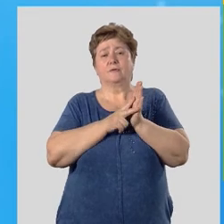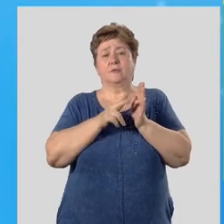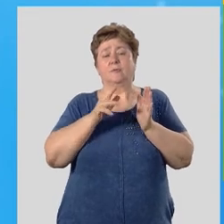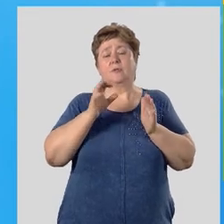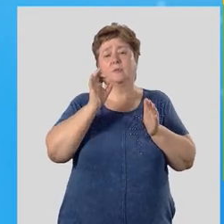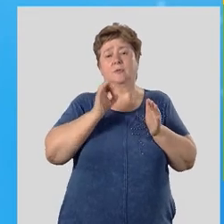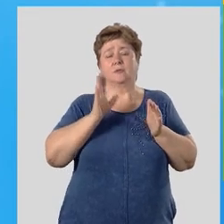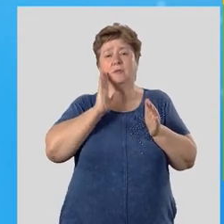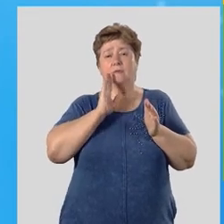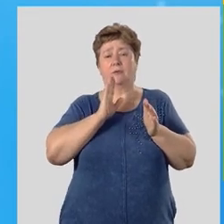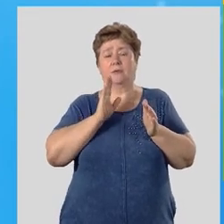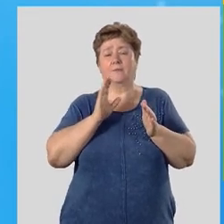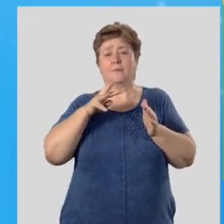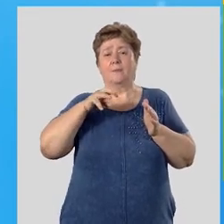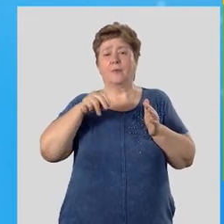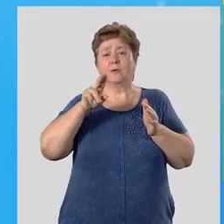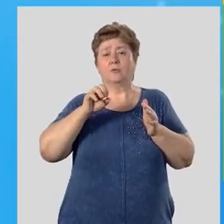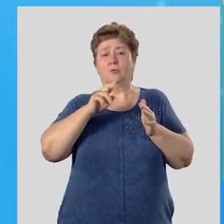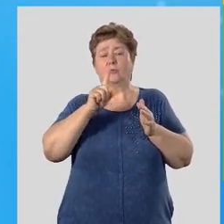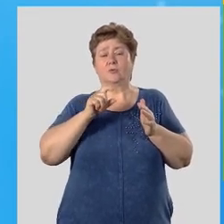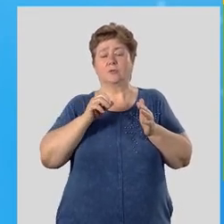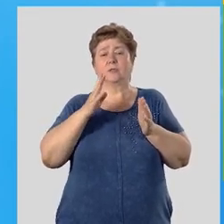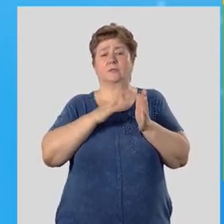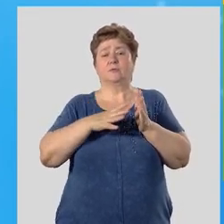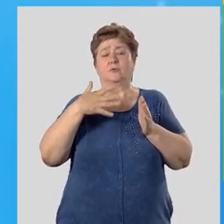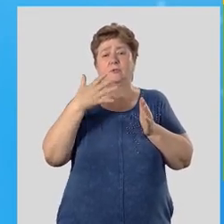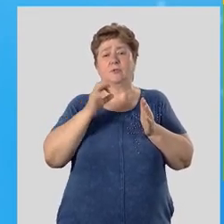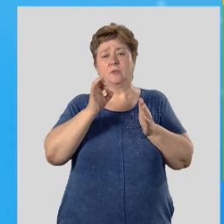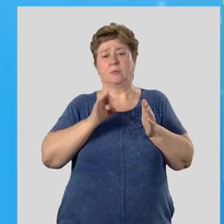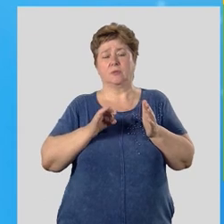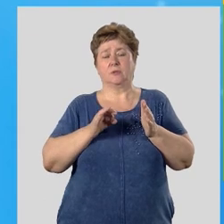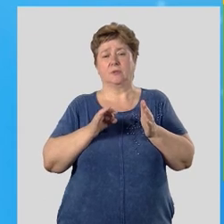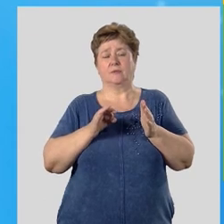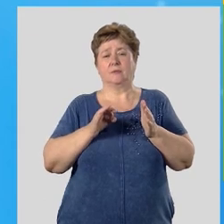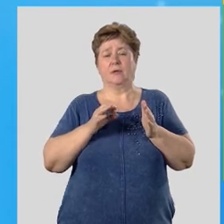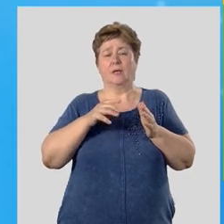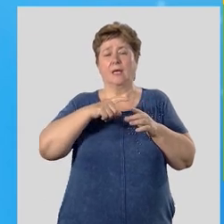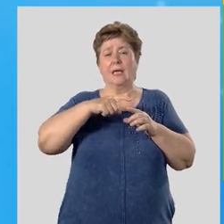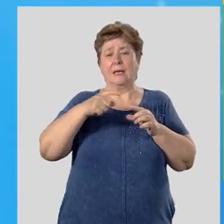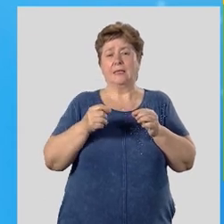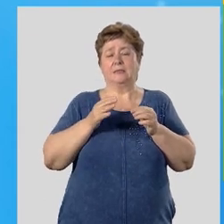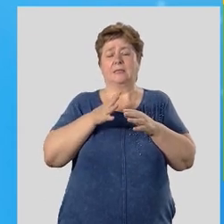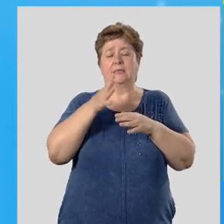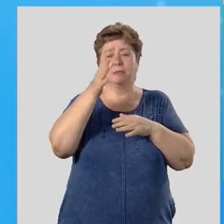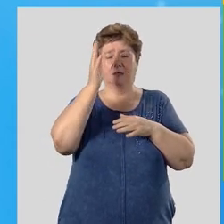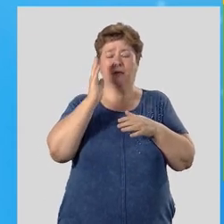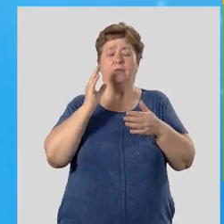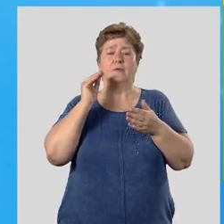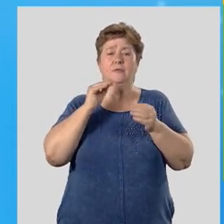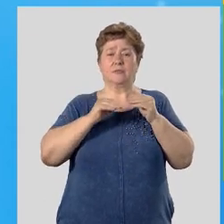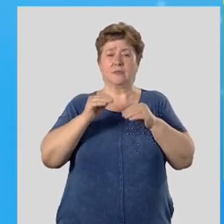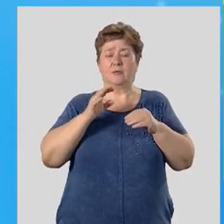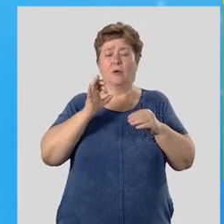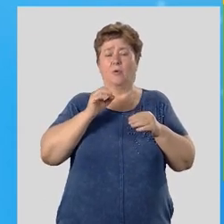98% воды, медузы – до 95%. Листья деревьев содержат